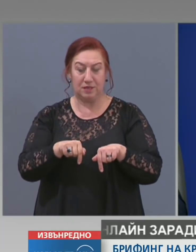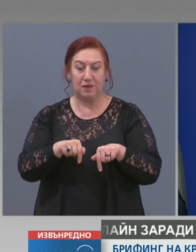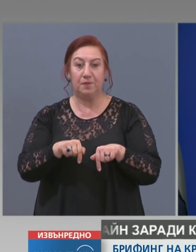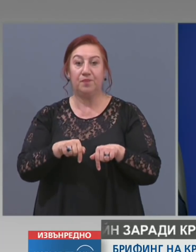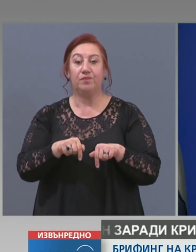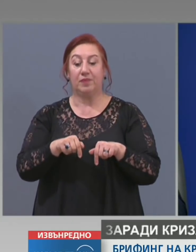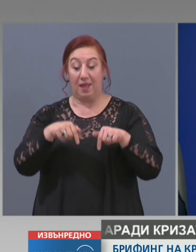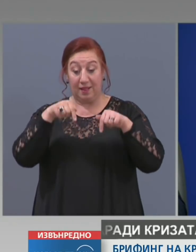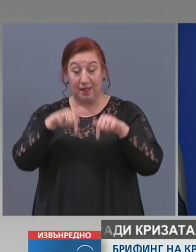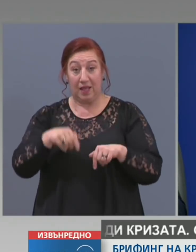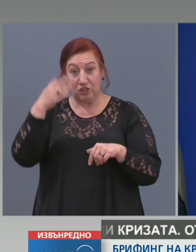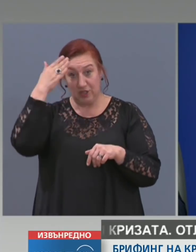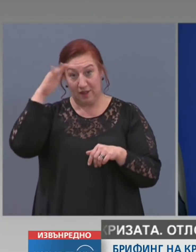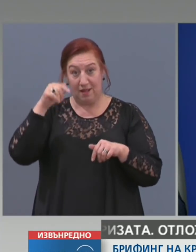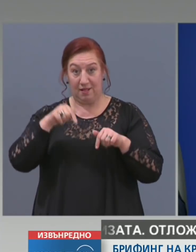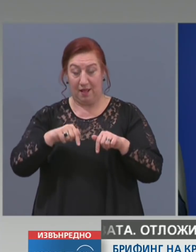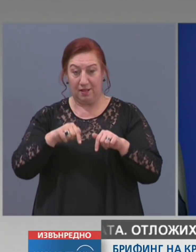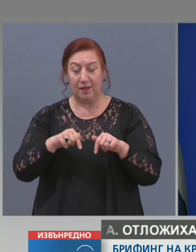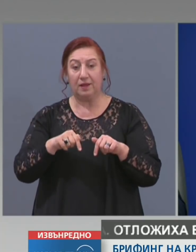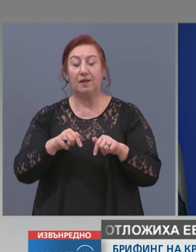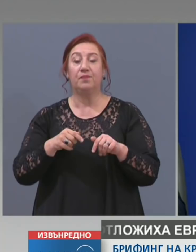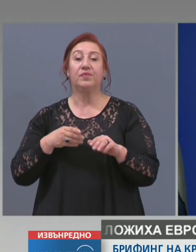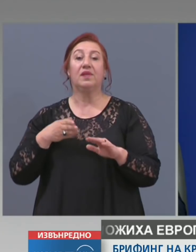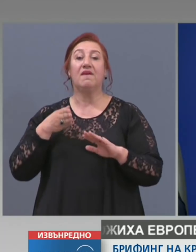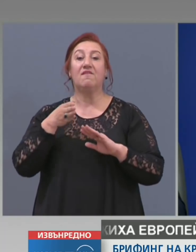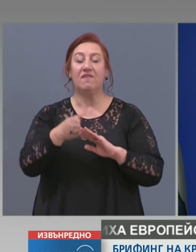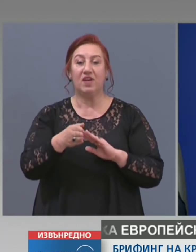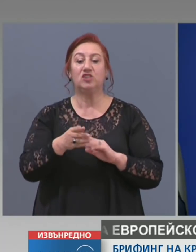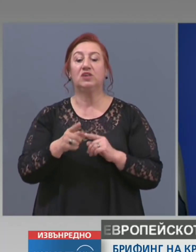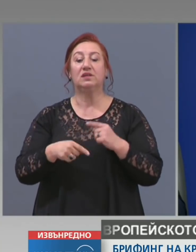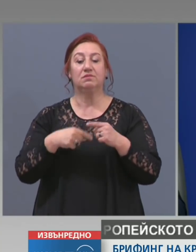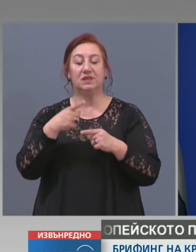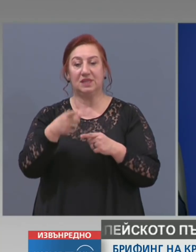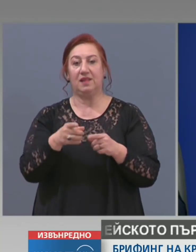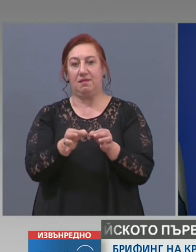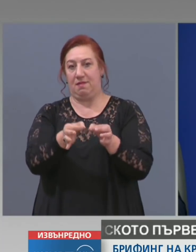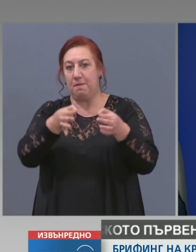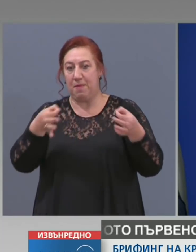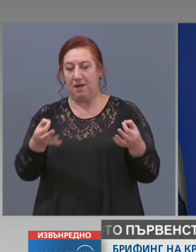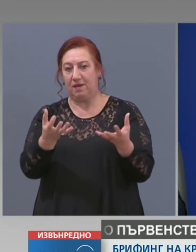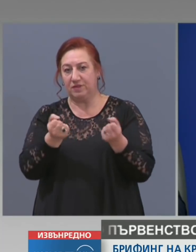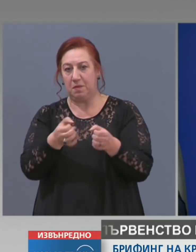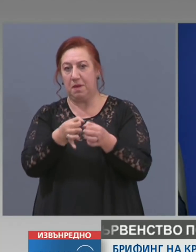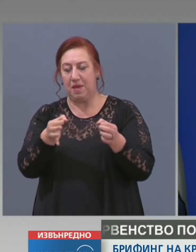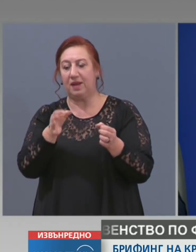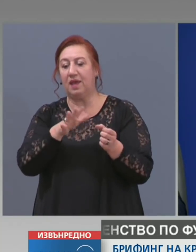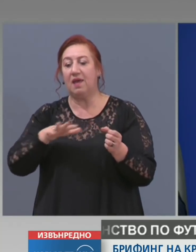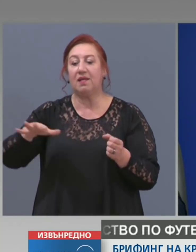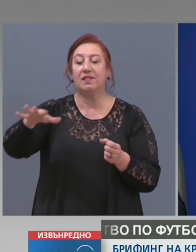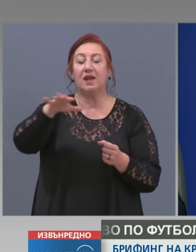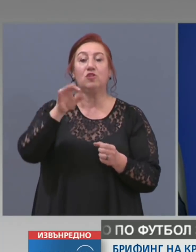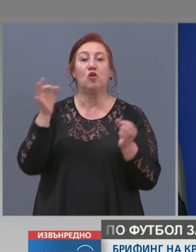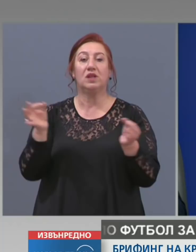на днешна дата се въвеждат следните противоепидемични мерки на територията на град